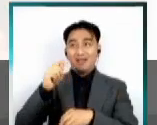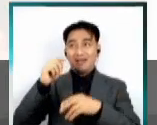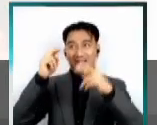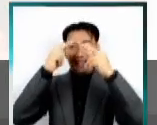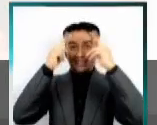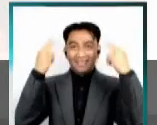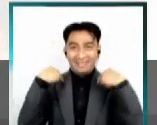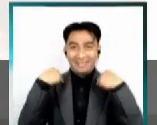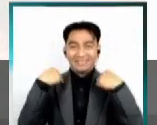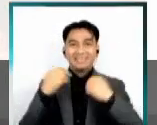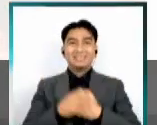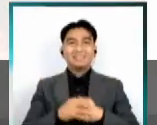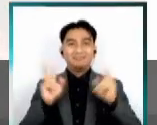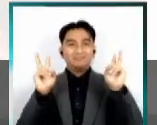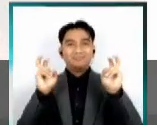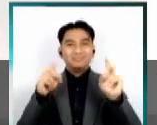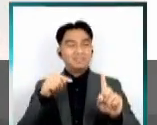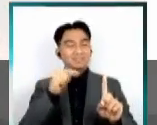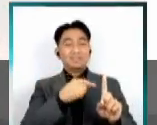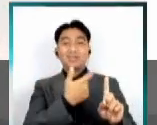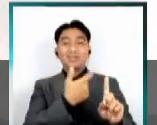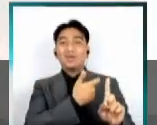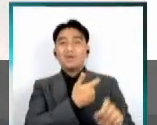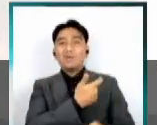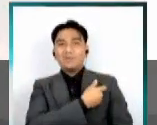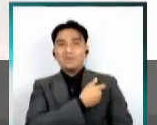ang binabakunahan, yan ang suot niya.